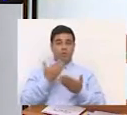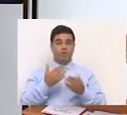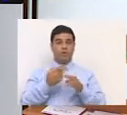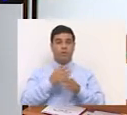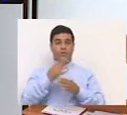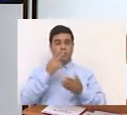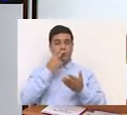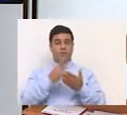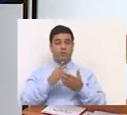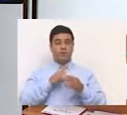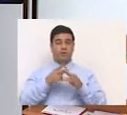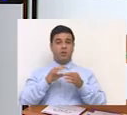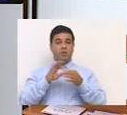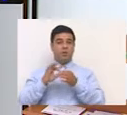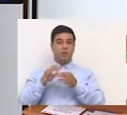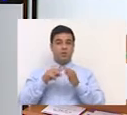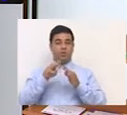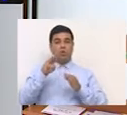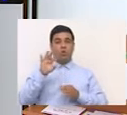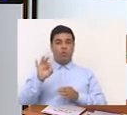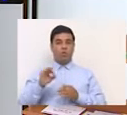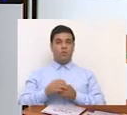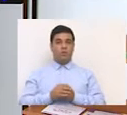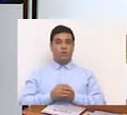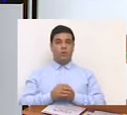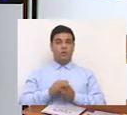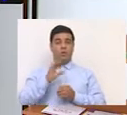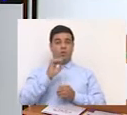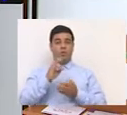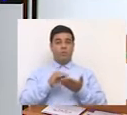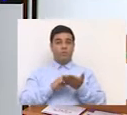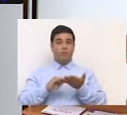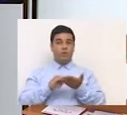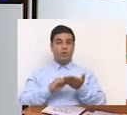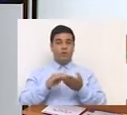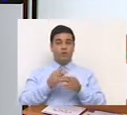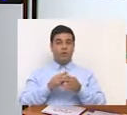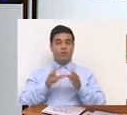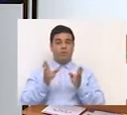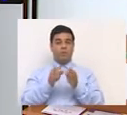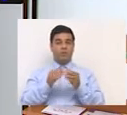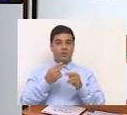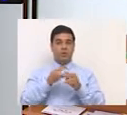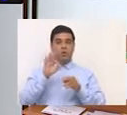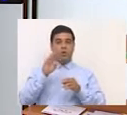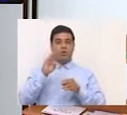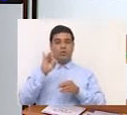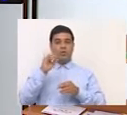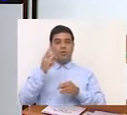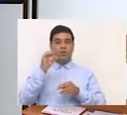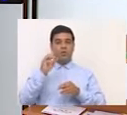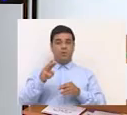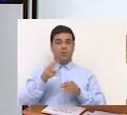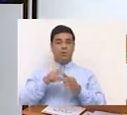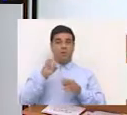вы заметили союз «то». Он повторяется вместе с отрицанием.